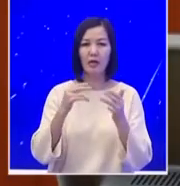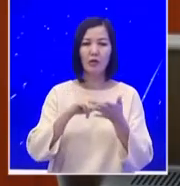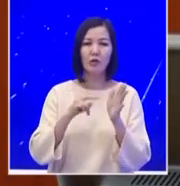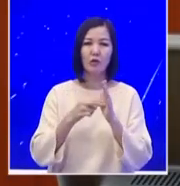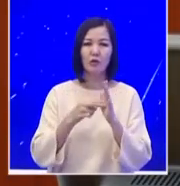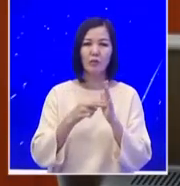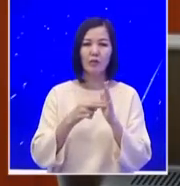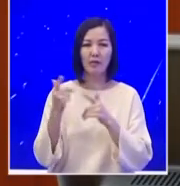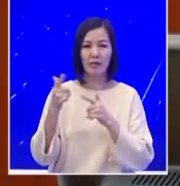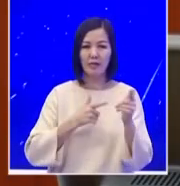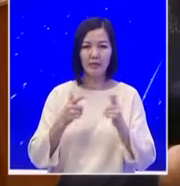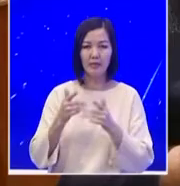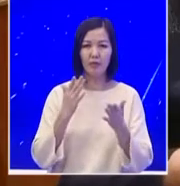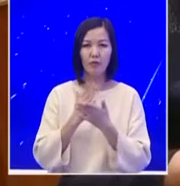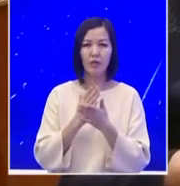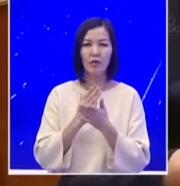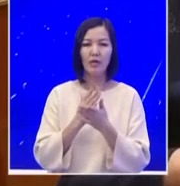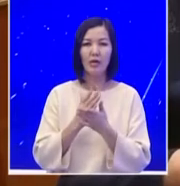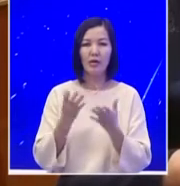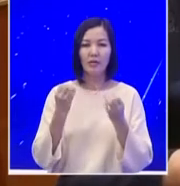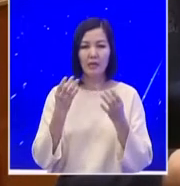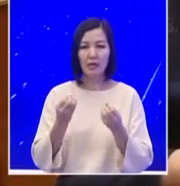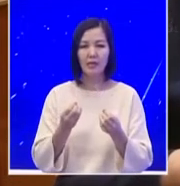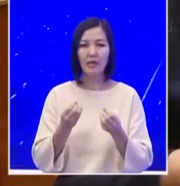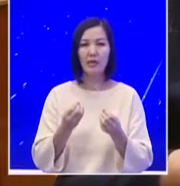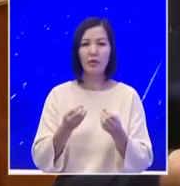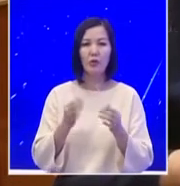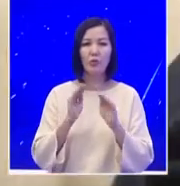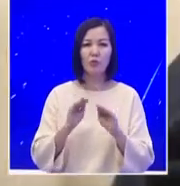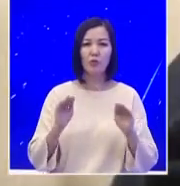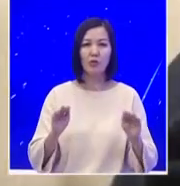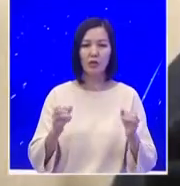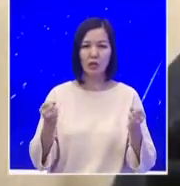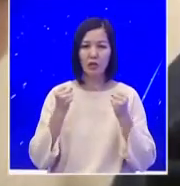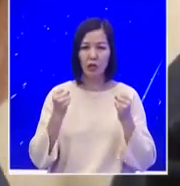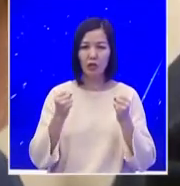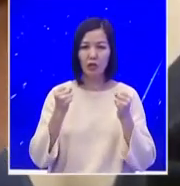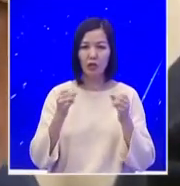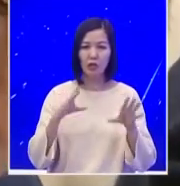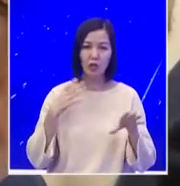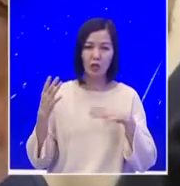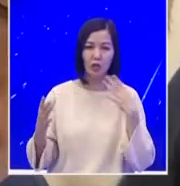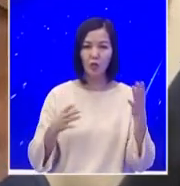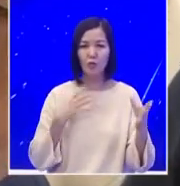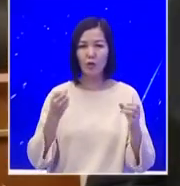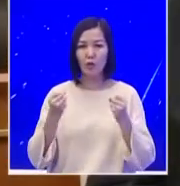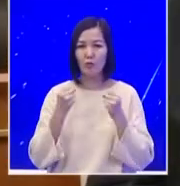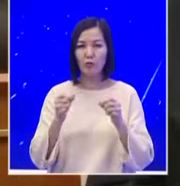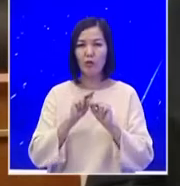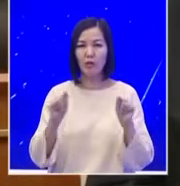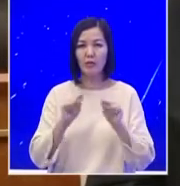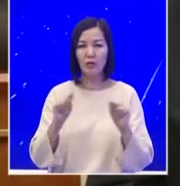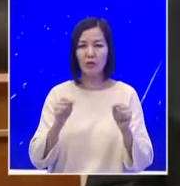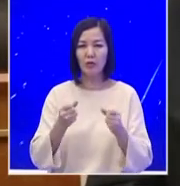кешенді жоспарының негізінде әзірленіп отыр. Мұнымен қоса оқушылар арасында дене шынықтыру мен спорттық насихаттау арқылы спорттық